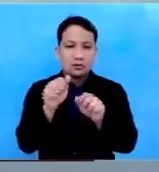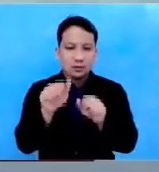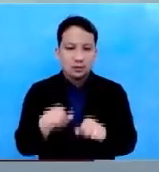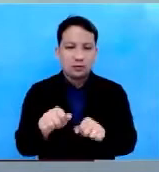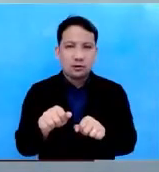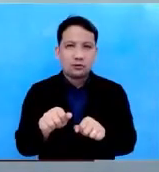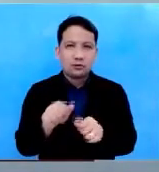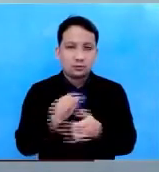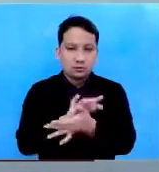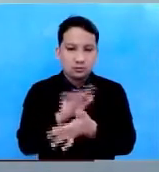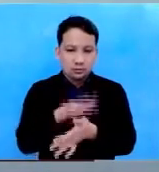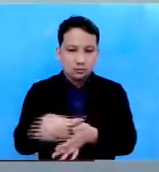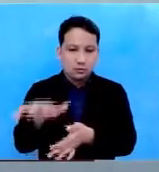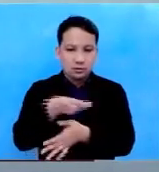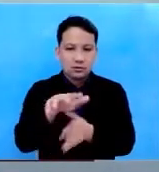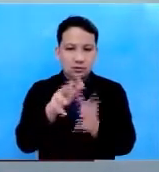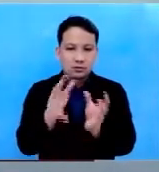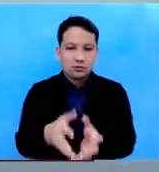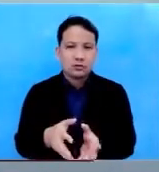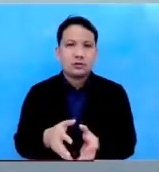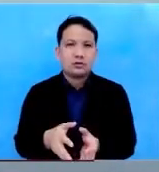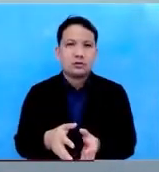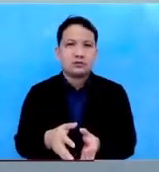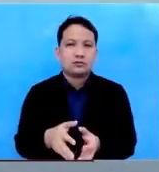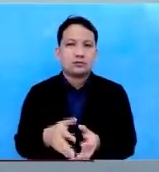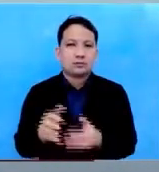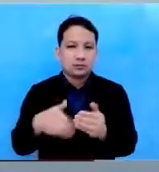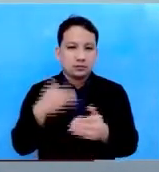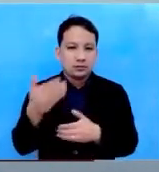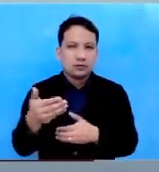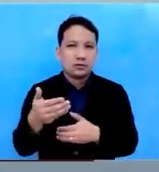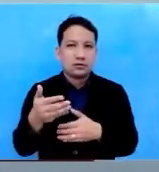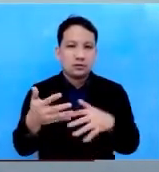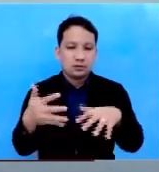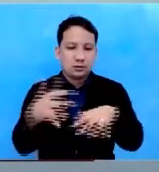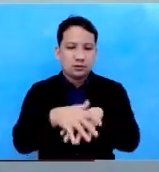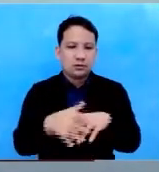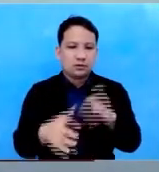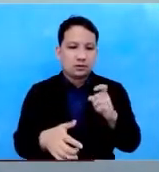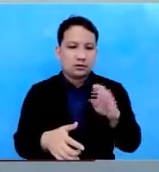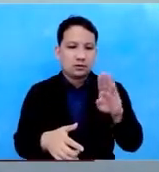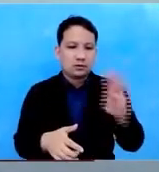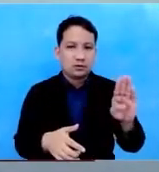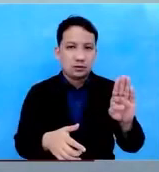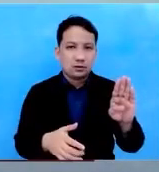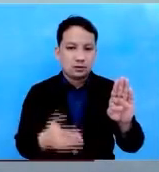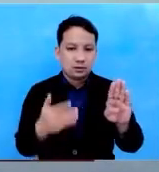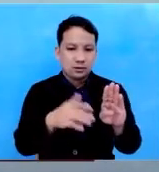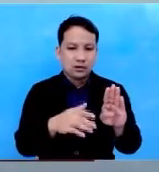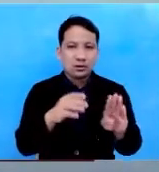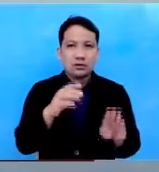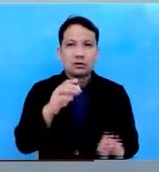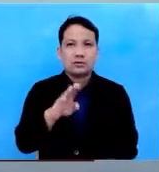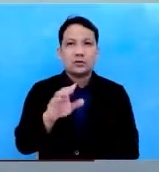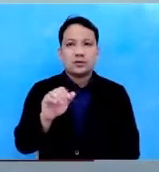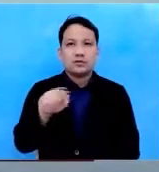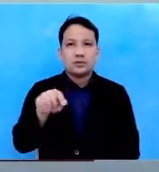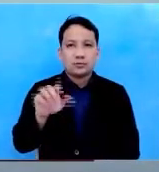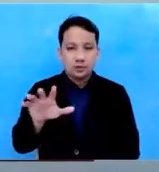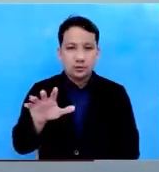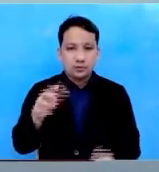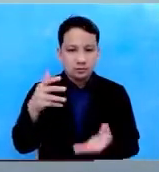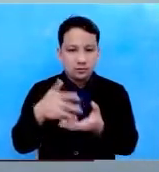sa buong mundo. Hindi lang magtatagal, inaasang sasapawan itong XBB ang Omicron BA.5. Sa isang pag-aaral sa